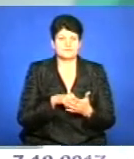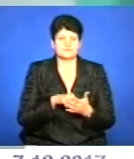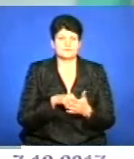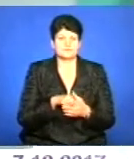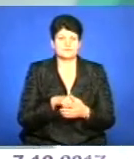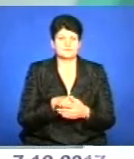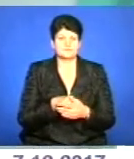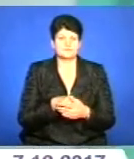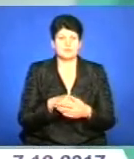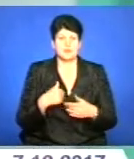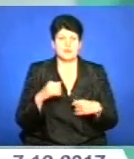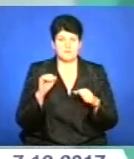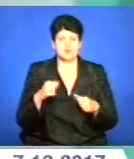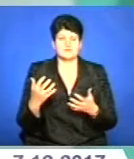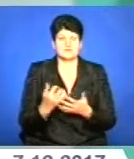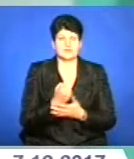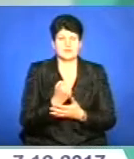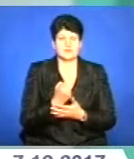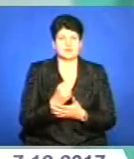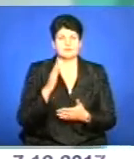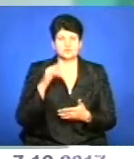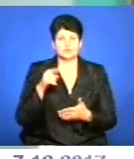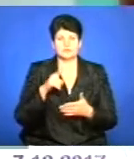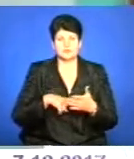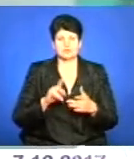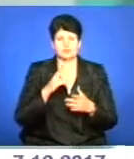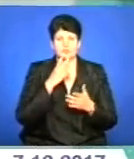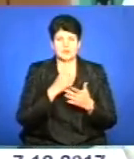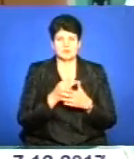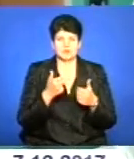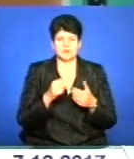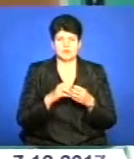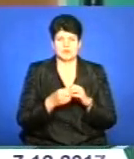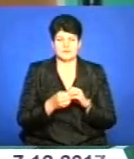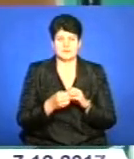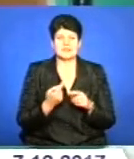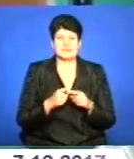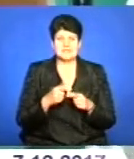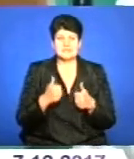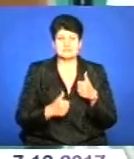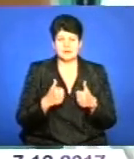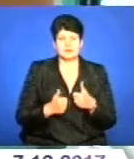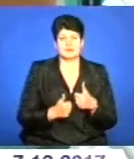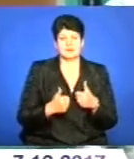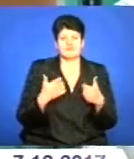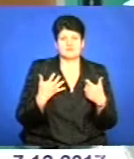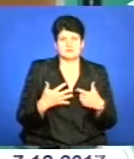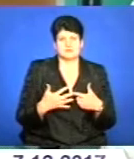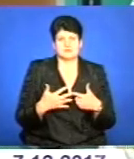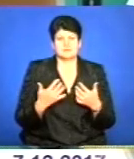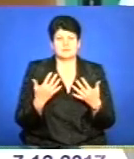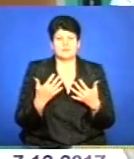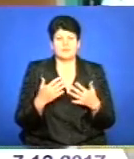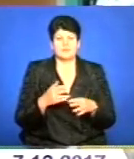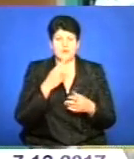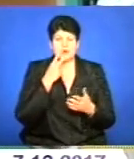що ми можемо виграти. І будемо надіятися, що ми будемо показувати хороші результати. Ці змагання вкотре показали мені, що